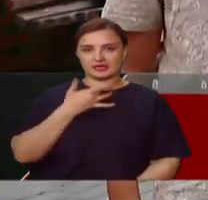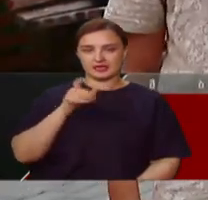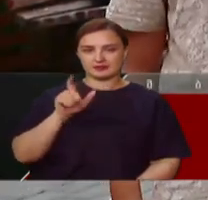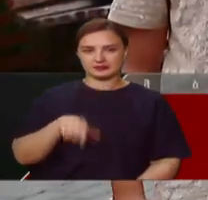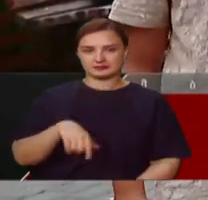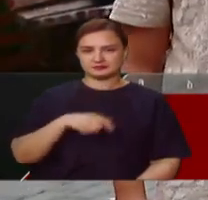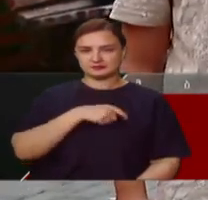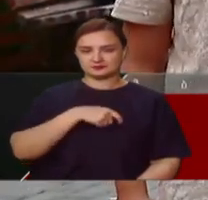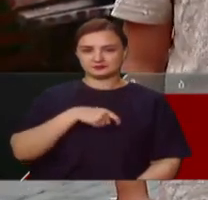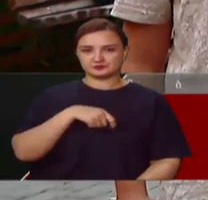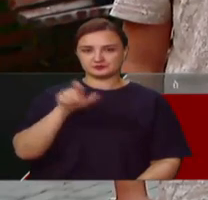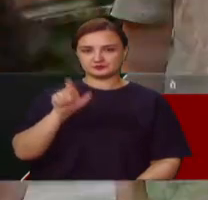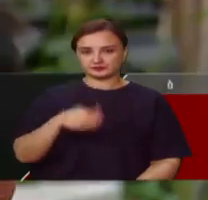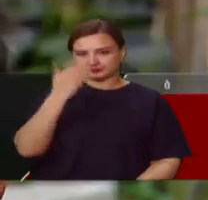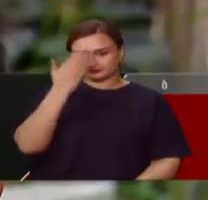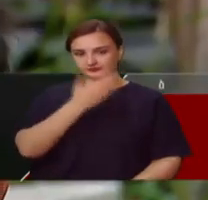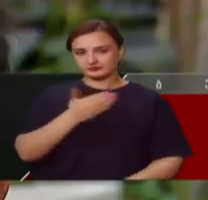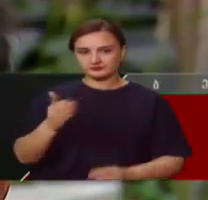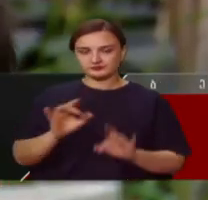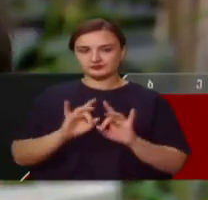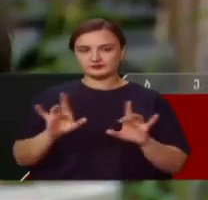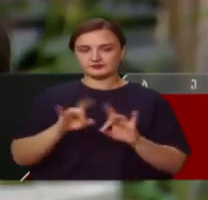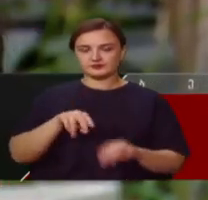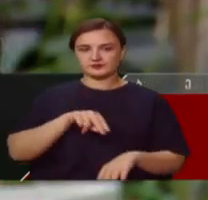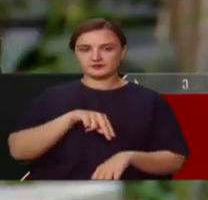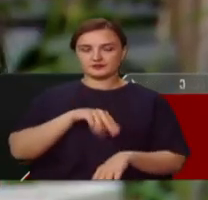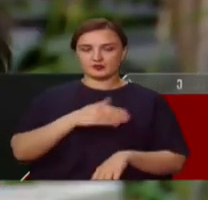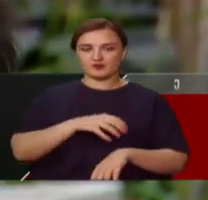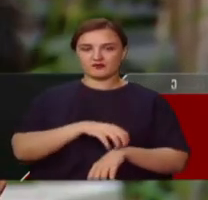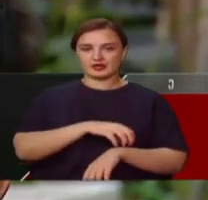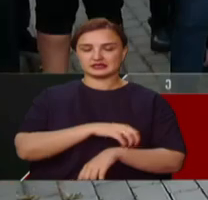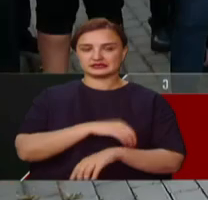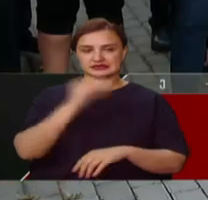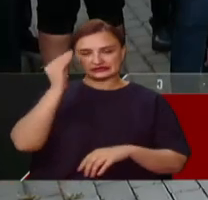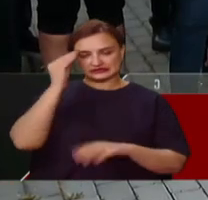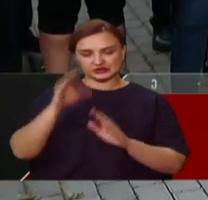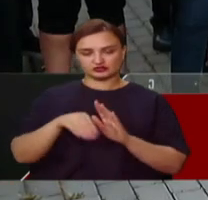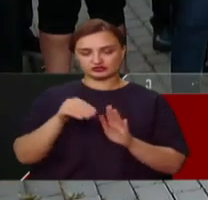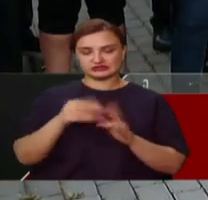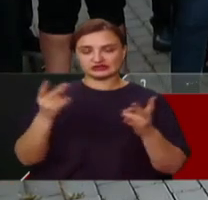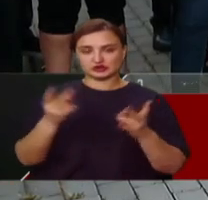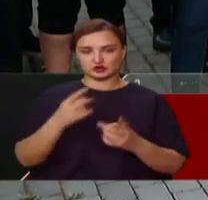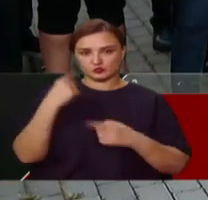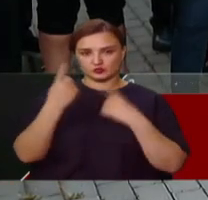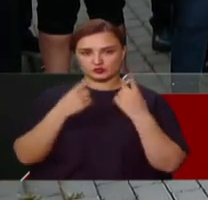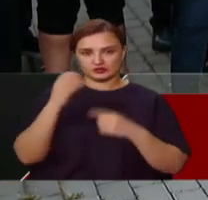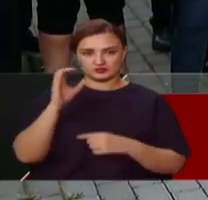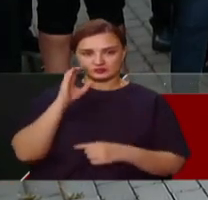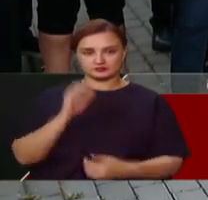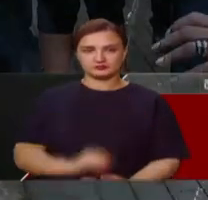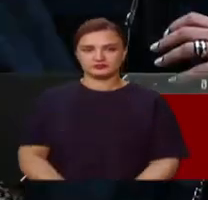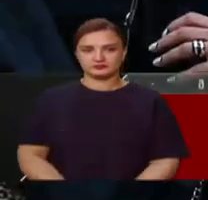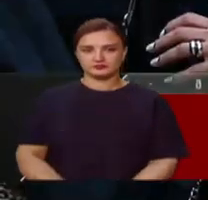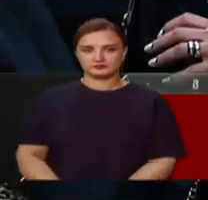sakreblos deputatan ertad amarchevos kidev ertkhel gaatsno partiis sarchevno khedva da madgan arsebuli saqiroebebis shesakhebi informatsia moismina.